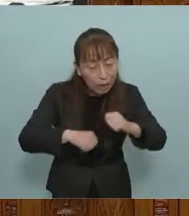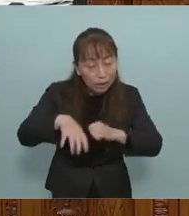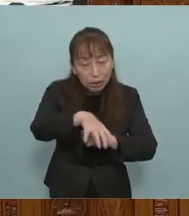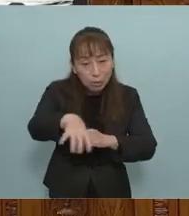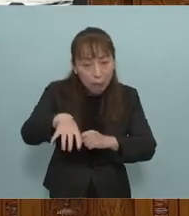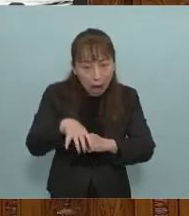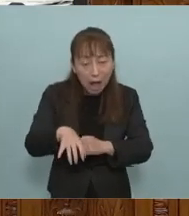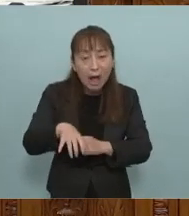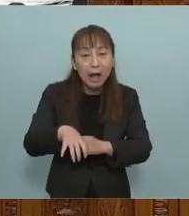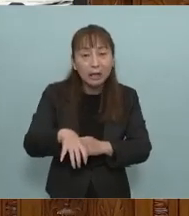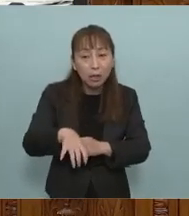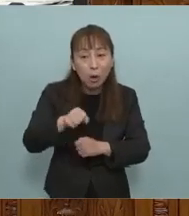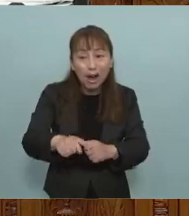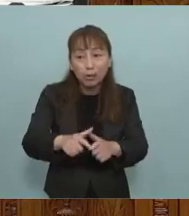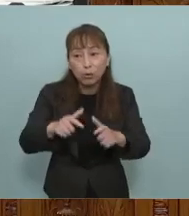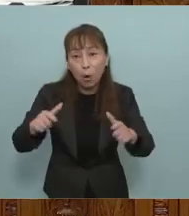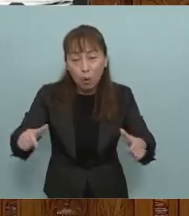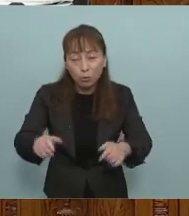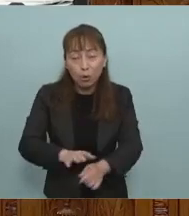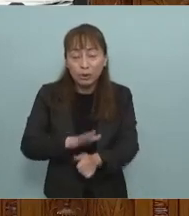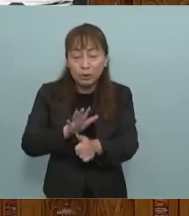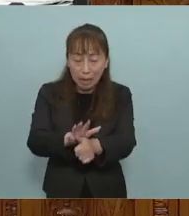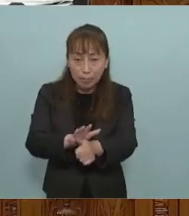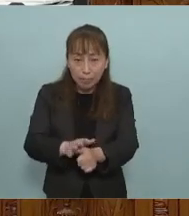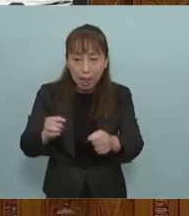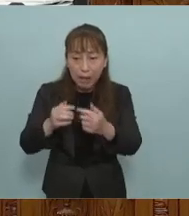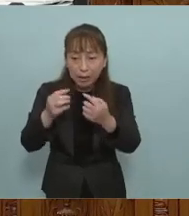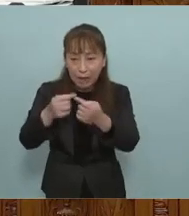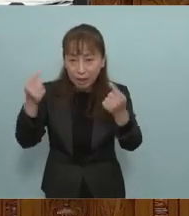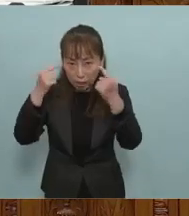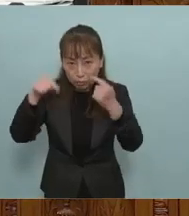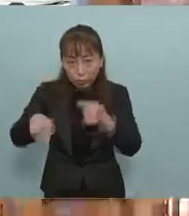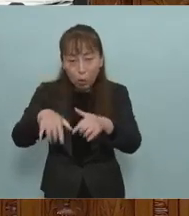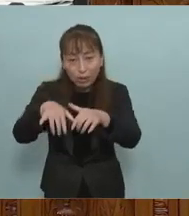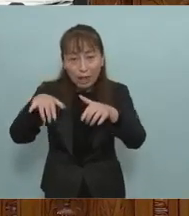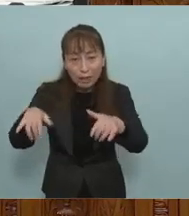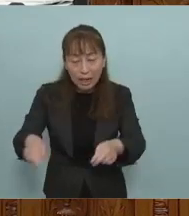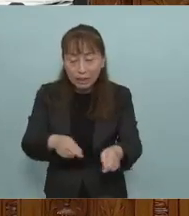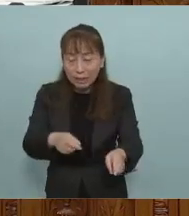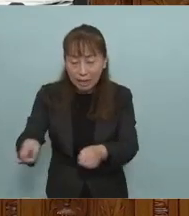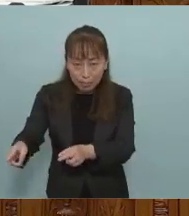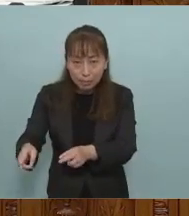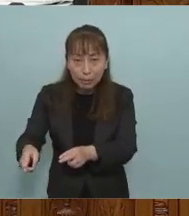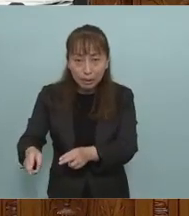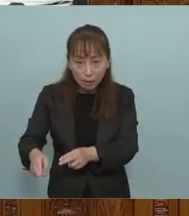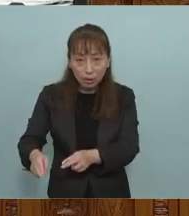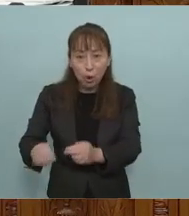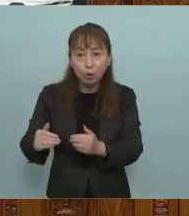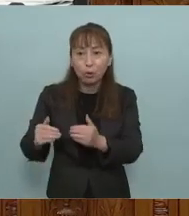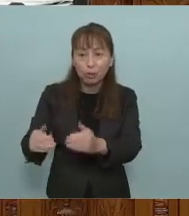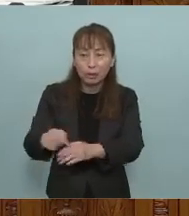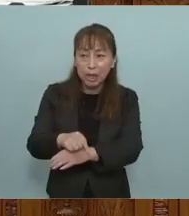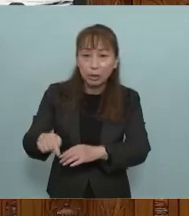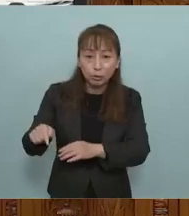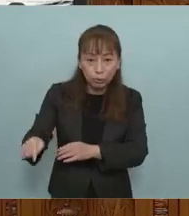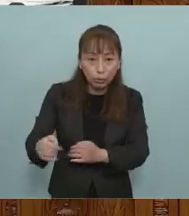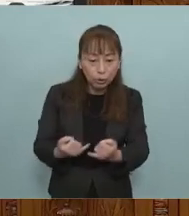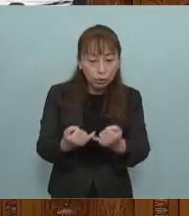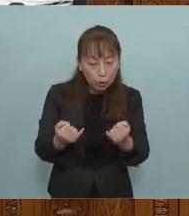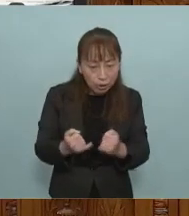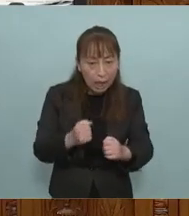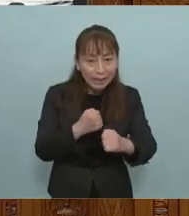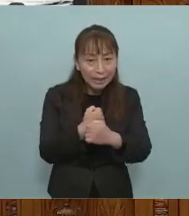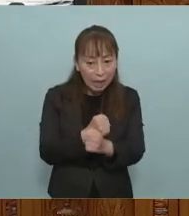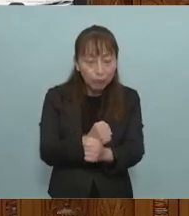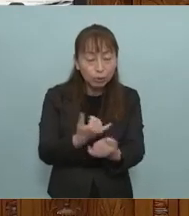支援を行うための大学の体制整備の促進策、女性研究者の活躍